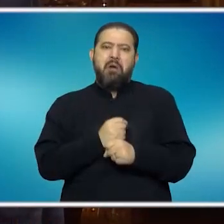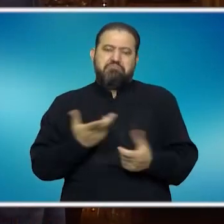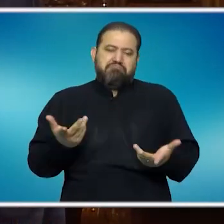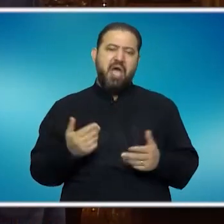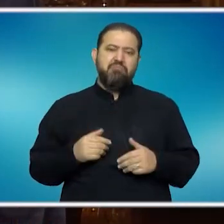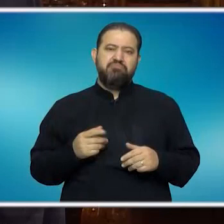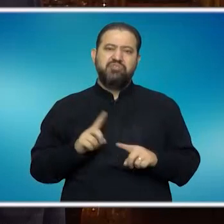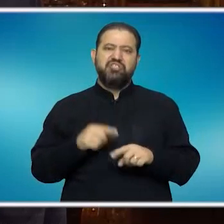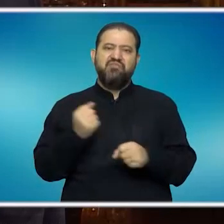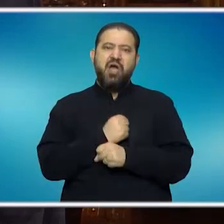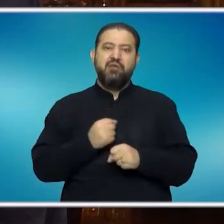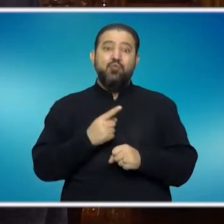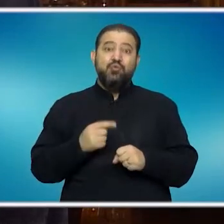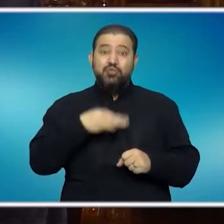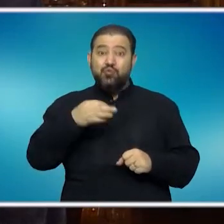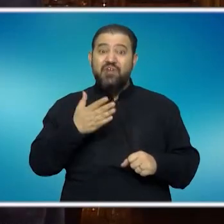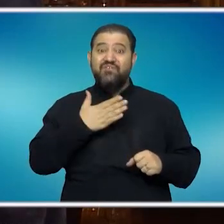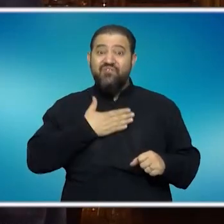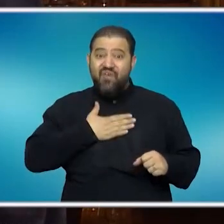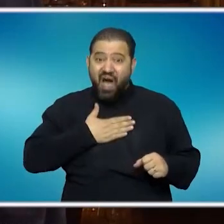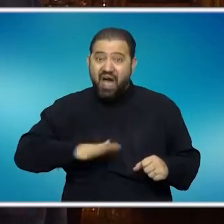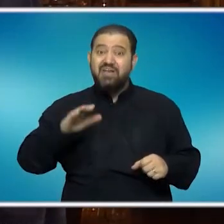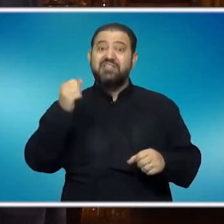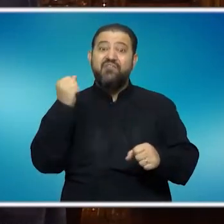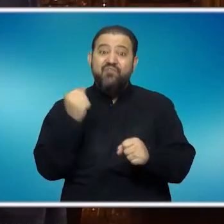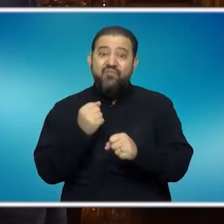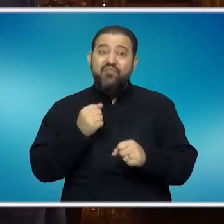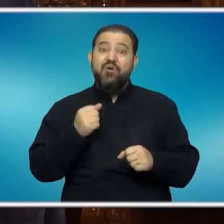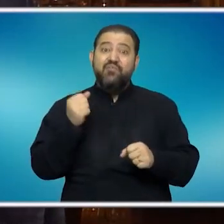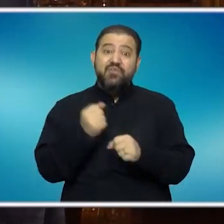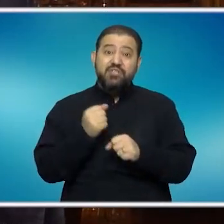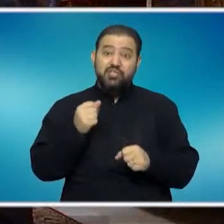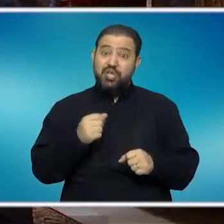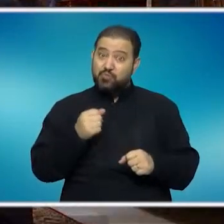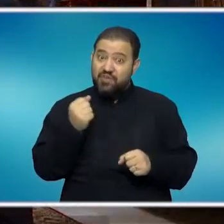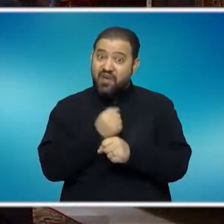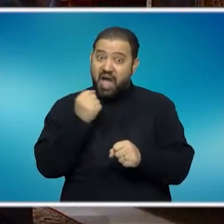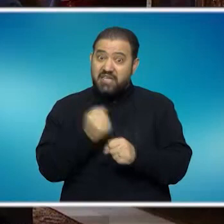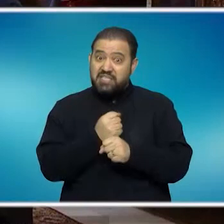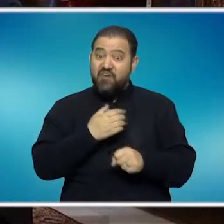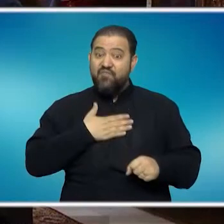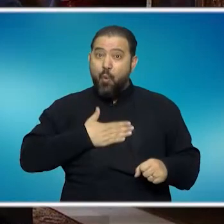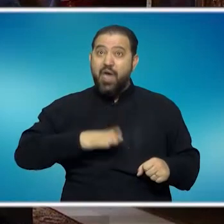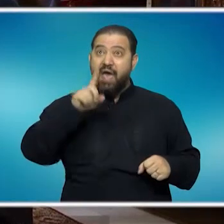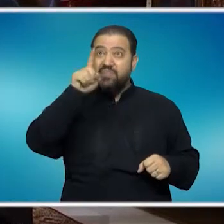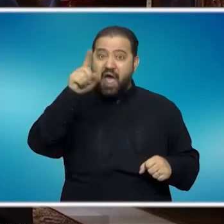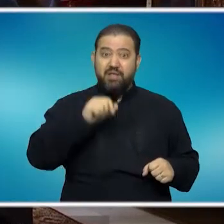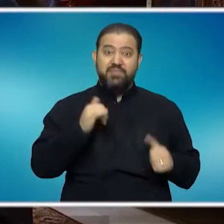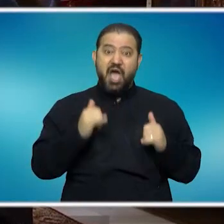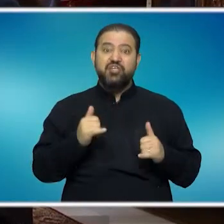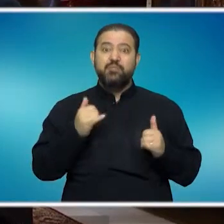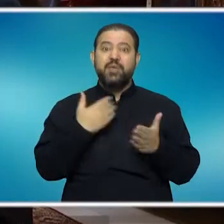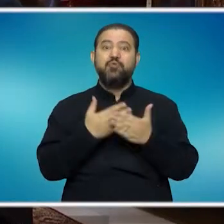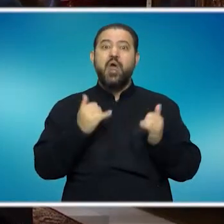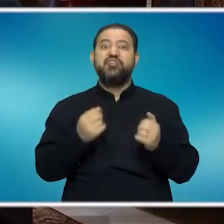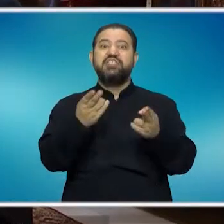Nu, dimpotrivă. Noi ne rugăm, facă-se voia Ta, dorim să se facă, dar se face și cu acordul nostru. Că aici a venit Hristos